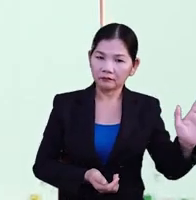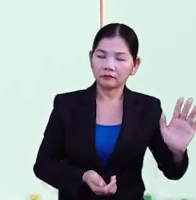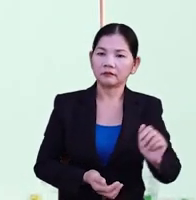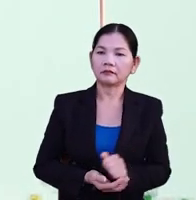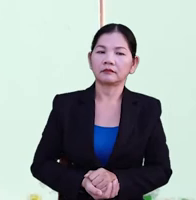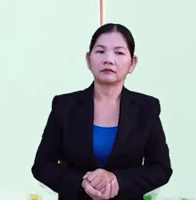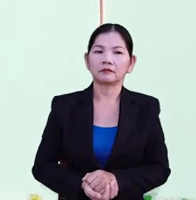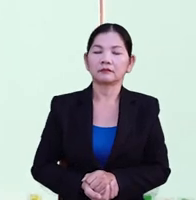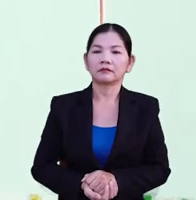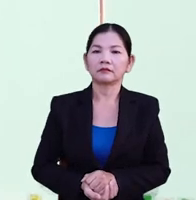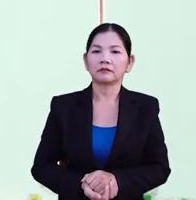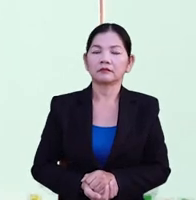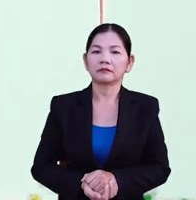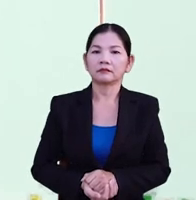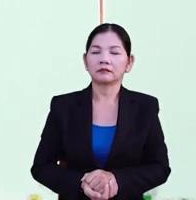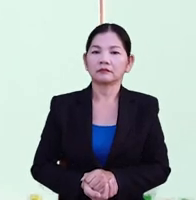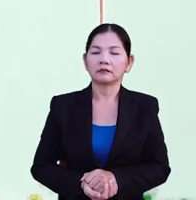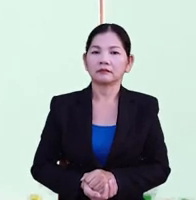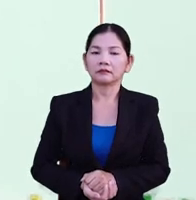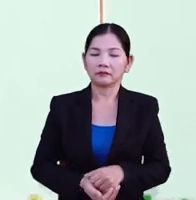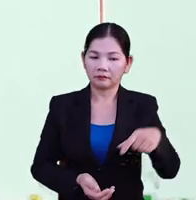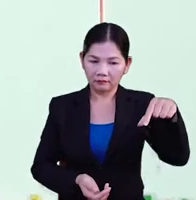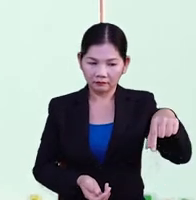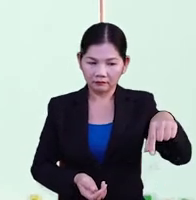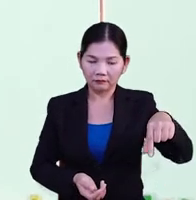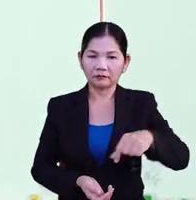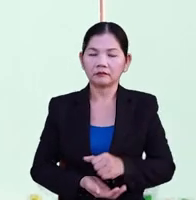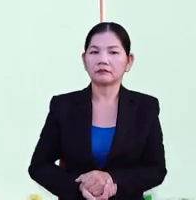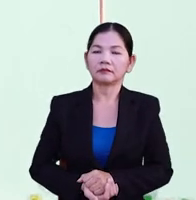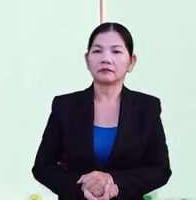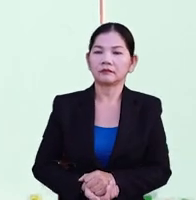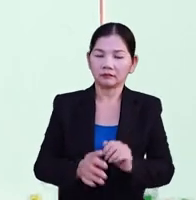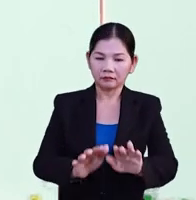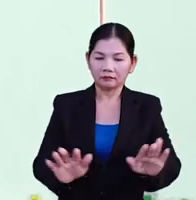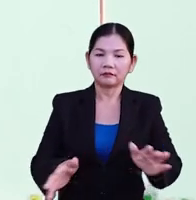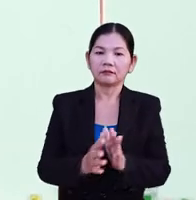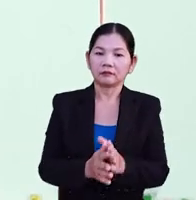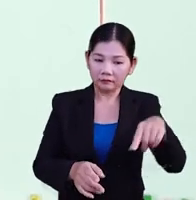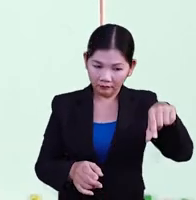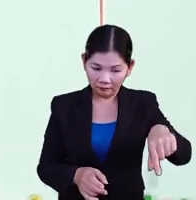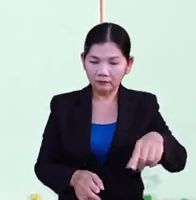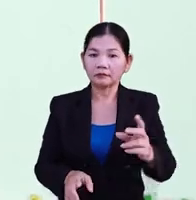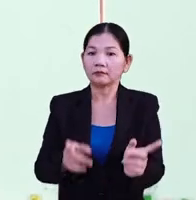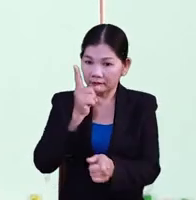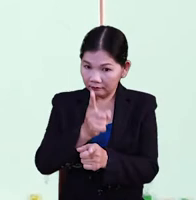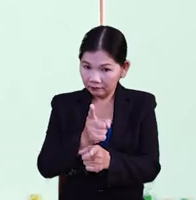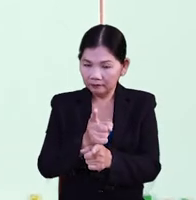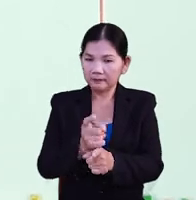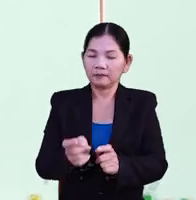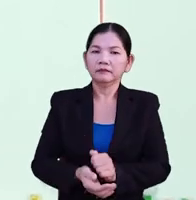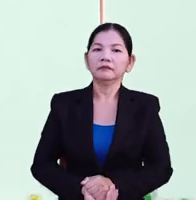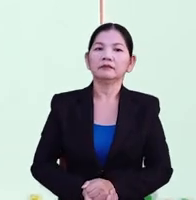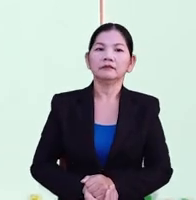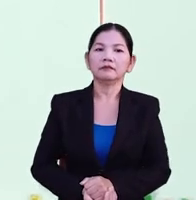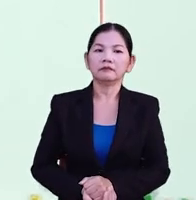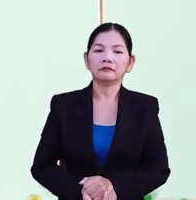ខាងនេះគឺចាកចាកូនកូនឆ្លើយថារូបកដែរឬទេចាកូនឆ្លើយថារូបក